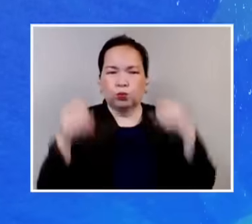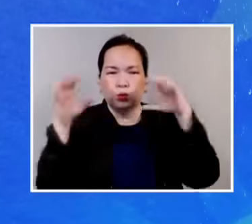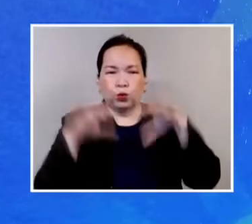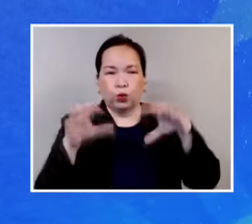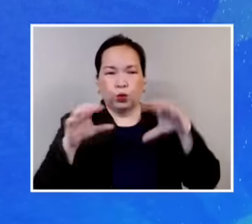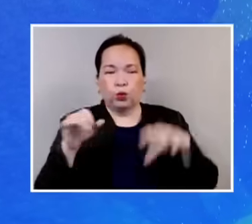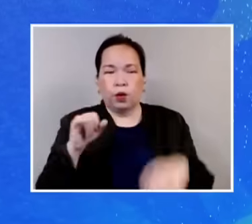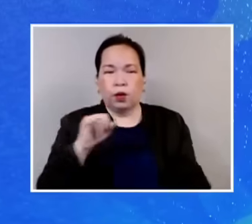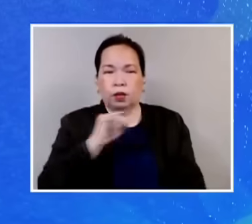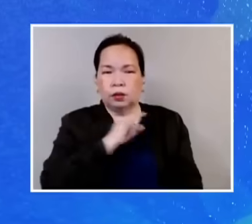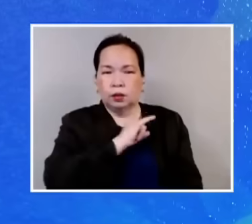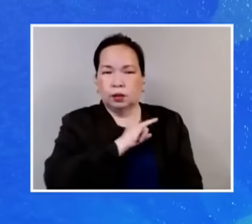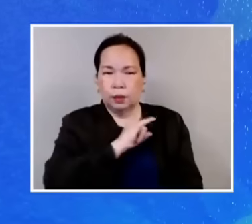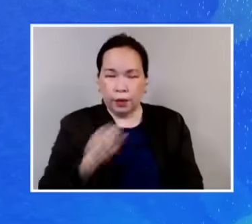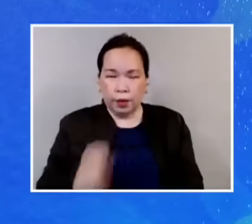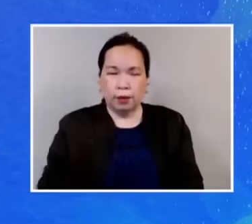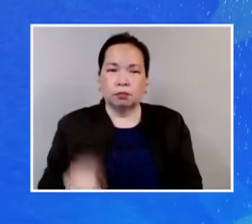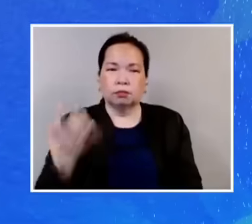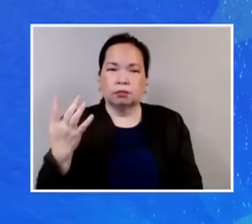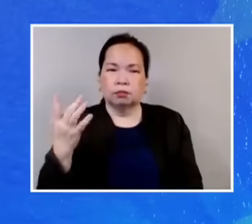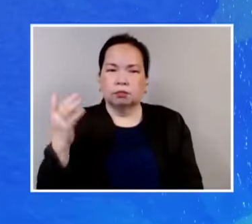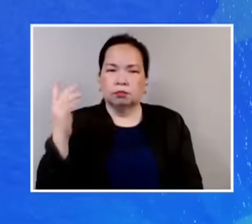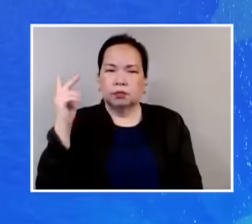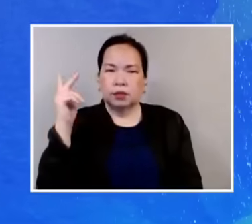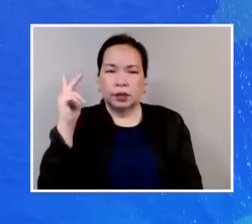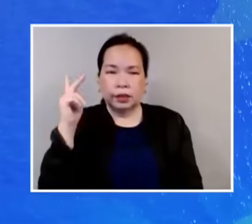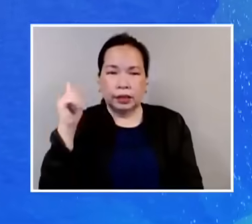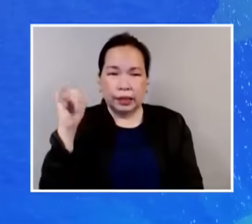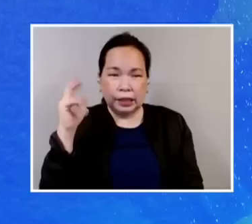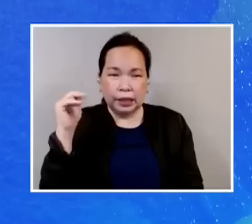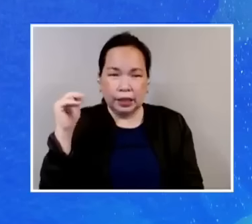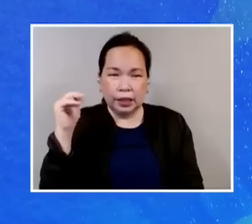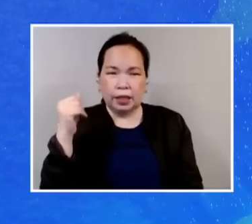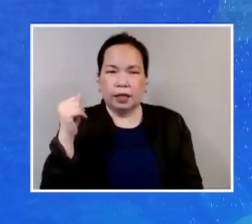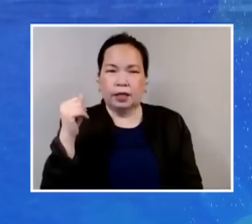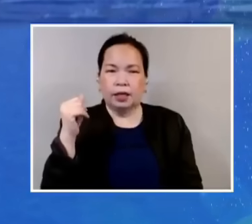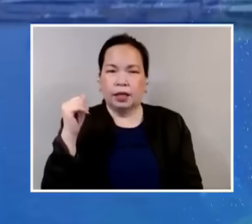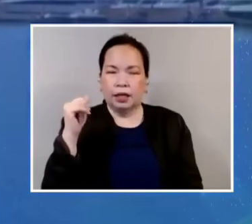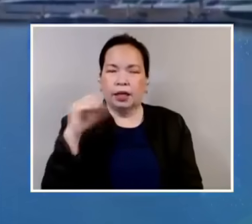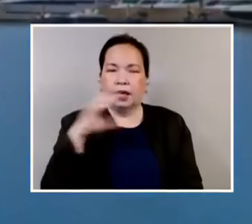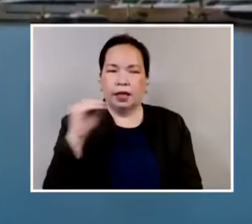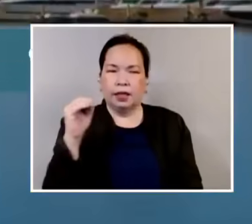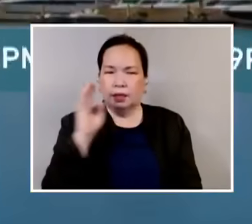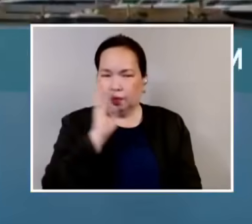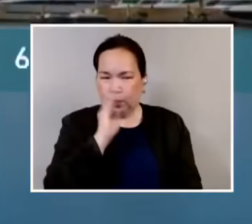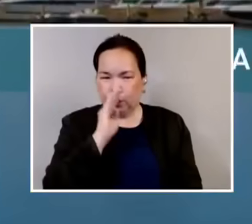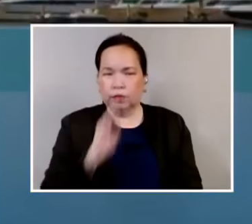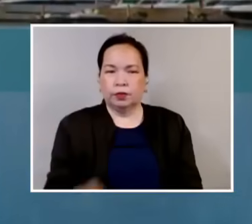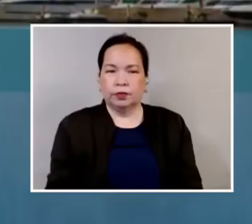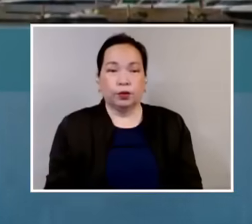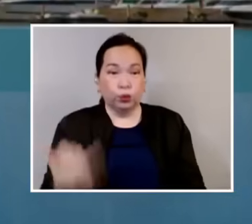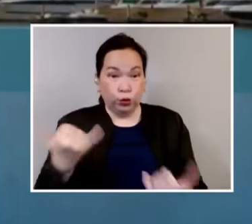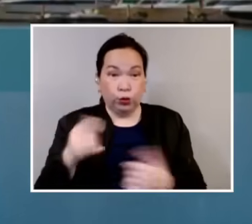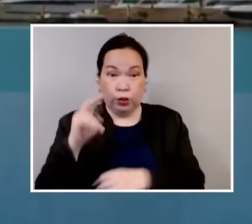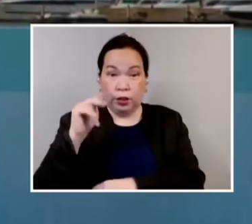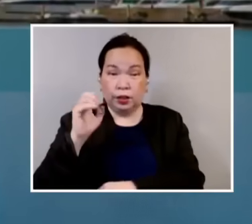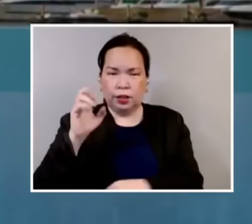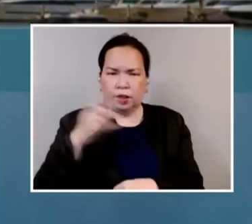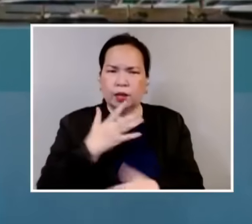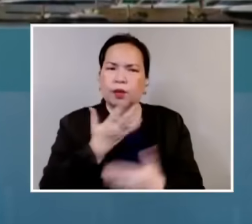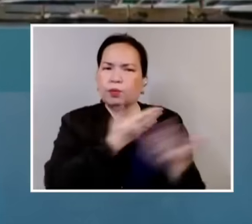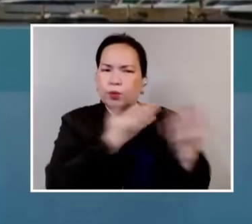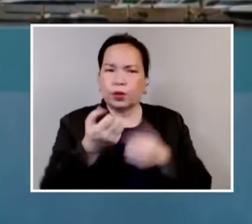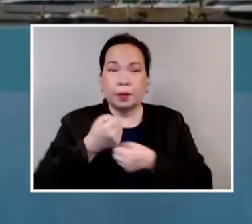may Kalinga, Ifugao, at maulan pa rin po sa may Bicol. Dito naman sa Metro Manila, huwag pa rin kalimutang magbaon ng payong bukas